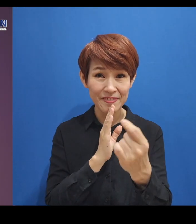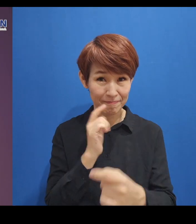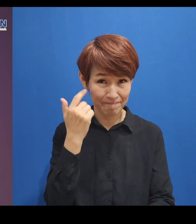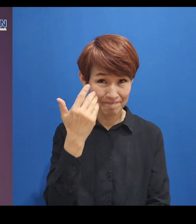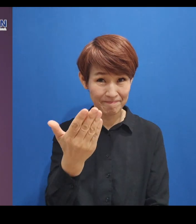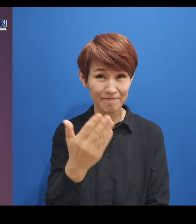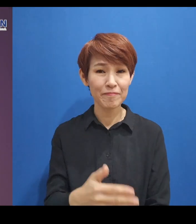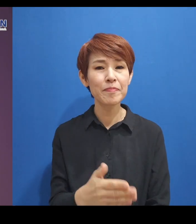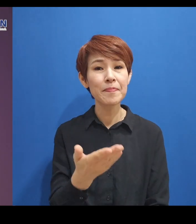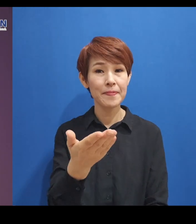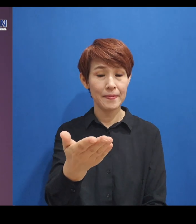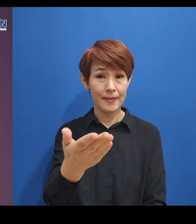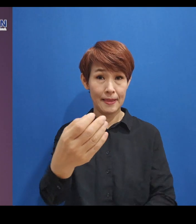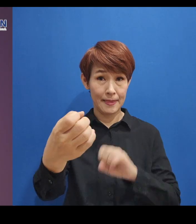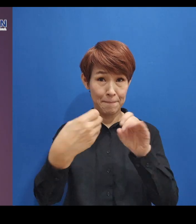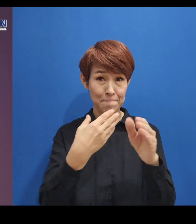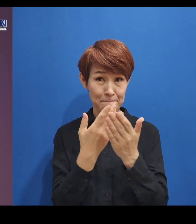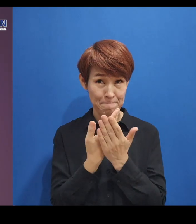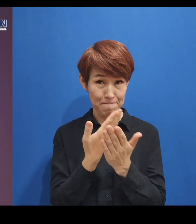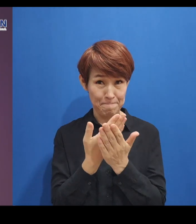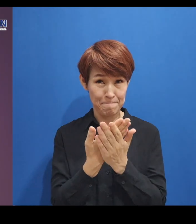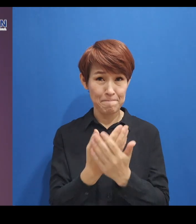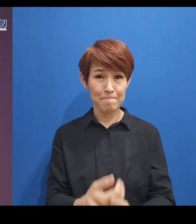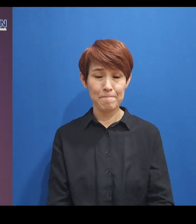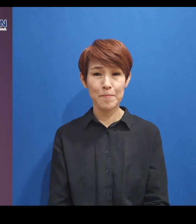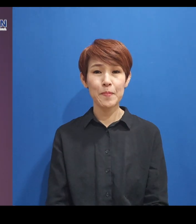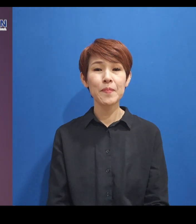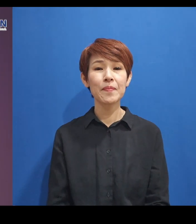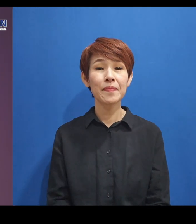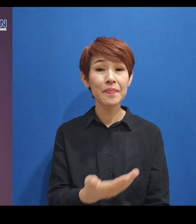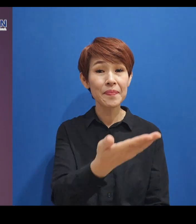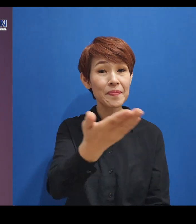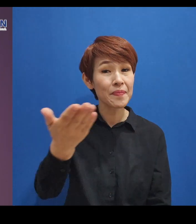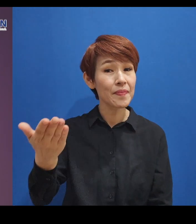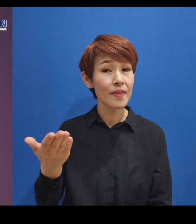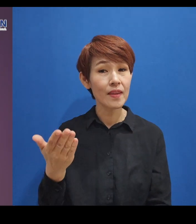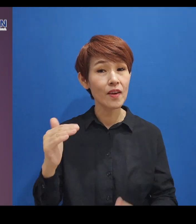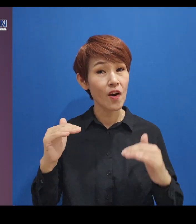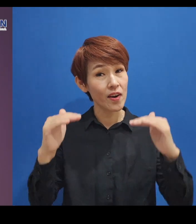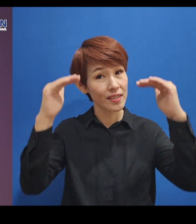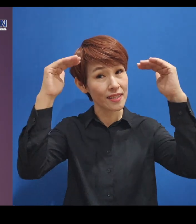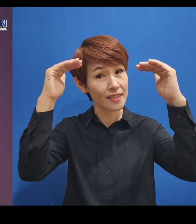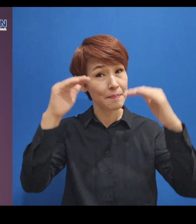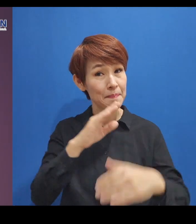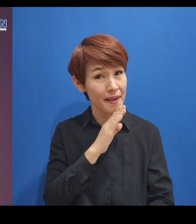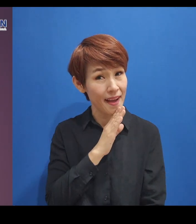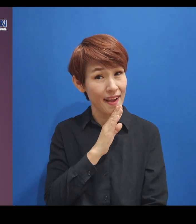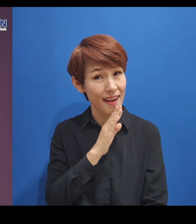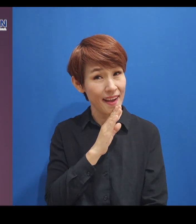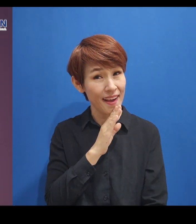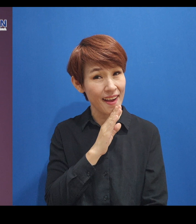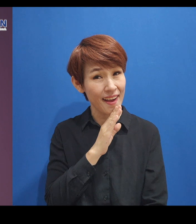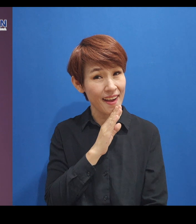여쭙습니다. 꼭 소리 내서 대답하셔야 돼요. 여러분은